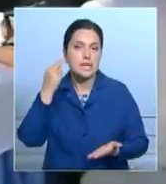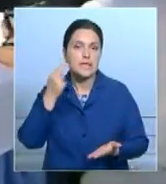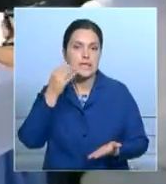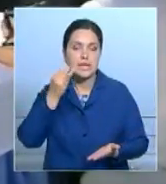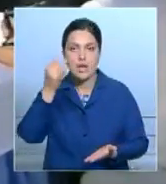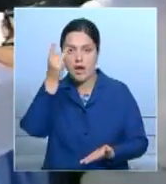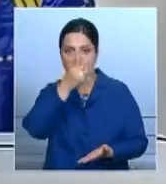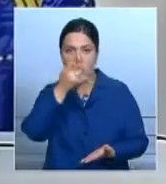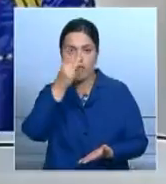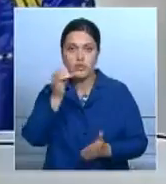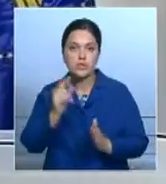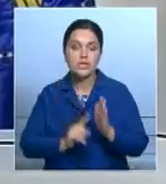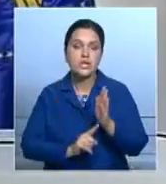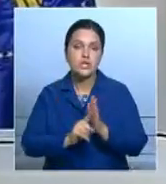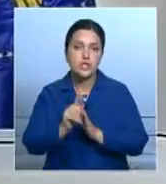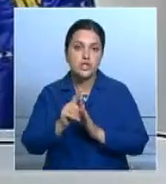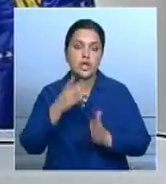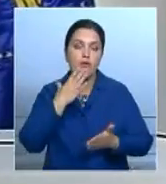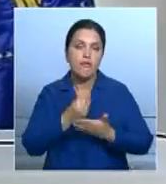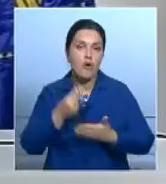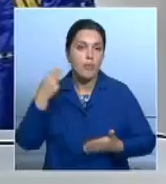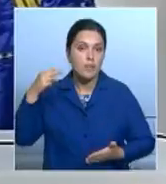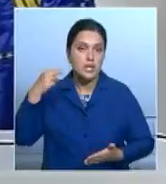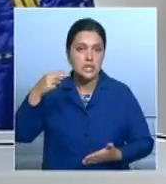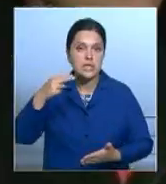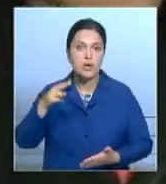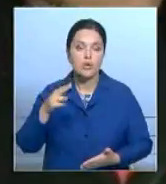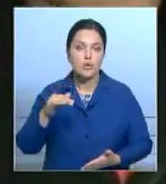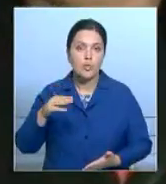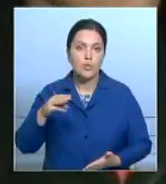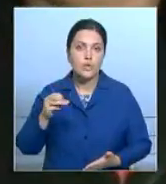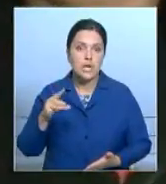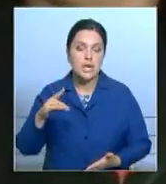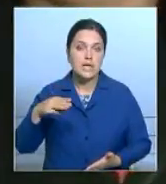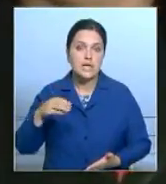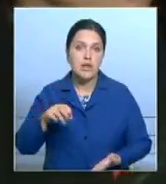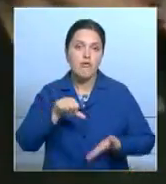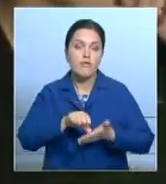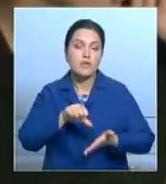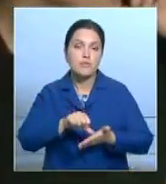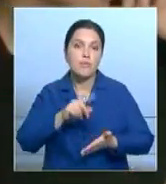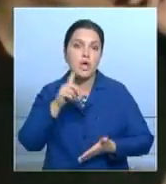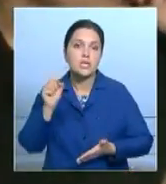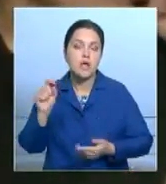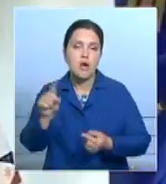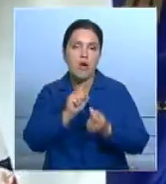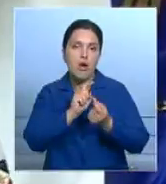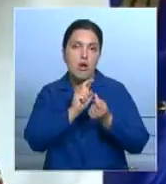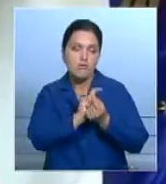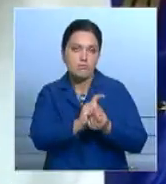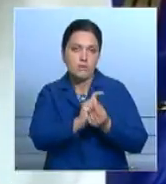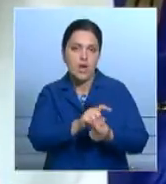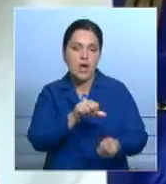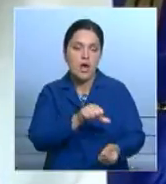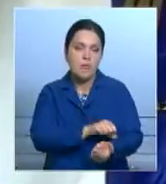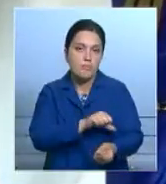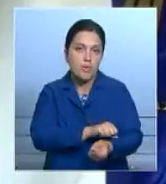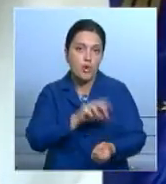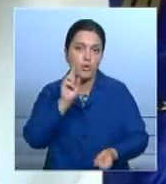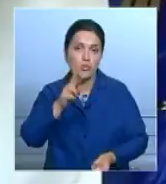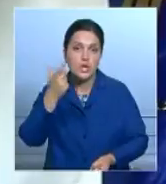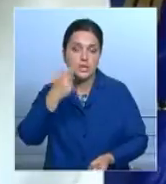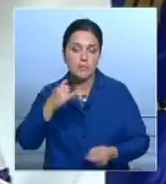Китай и страны Африки. Отмечу, с самого начала своего президентства Дутерте выступает за полномасштабную войну с наркозависимыми людьми